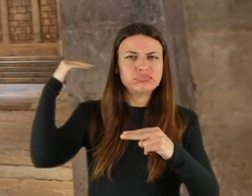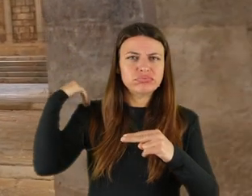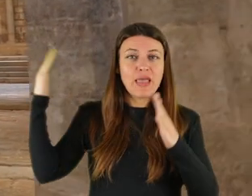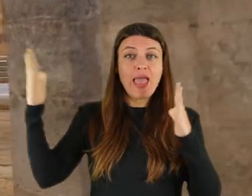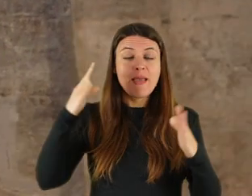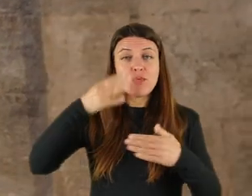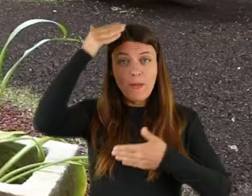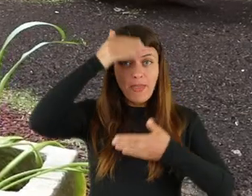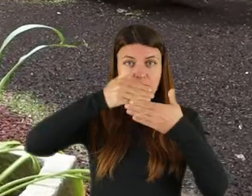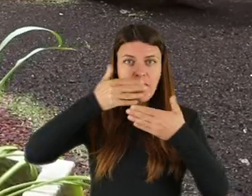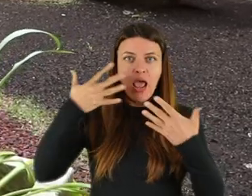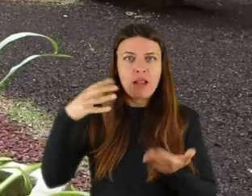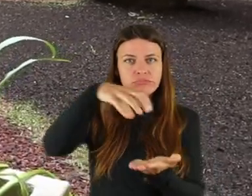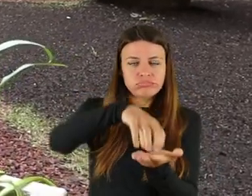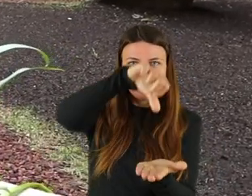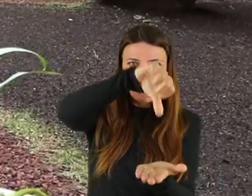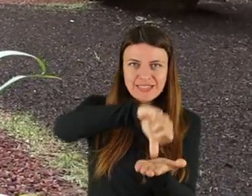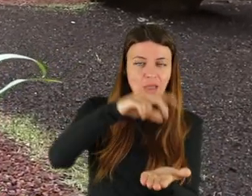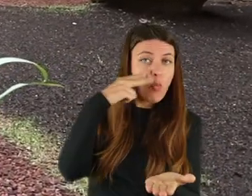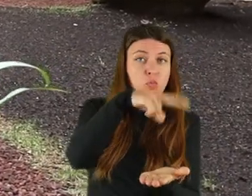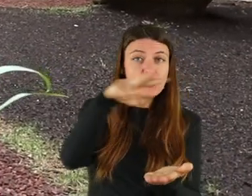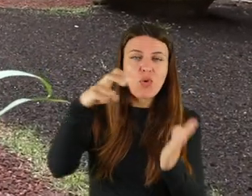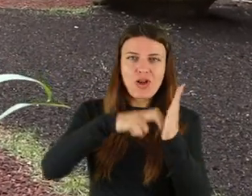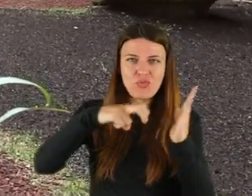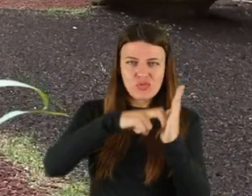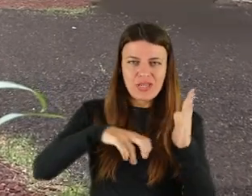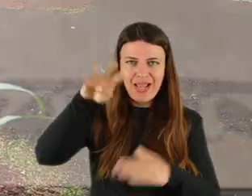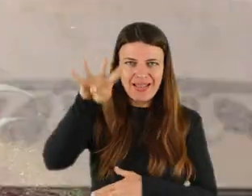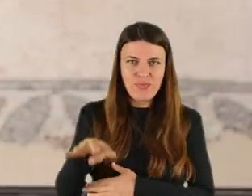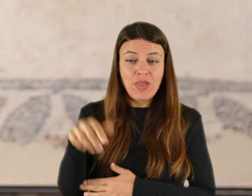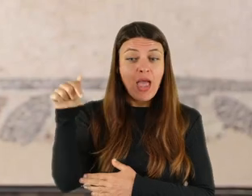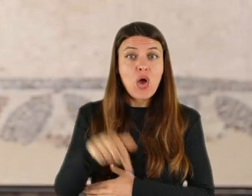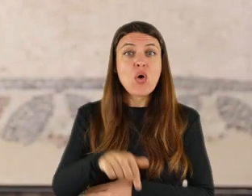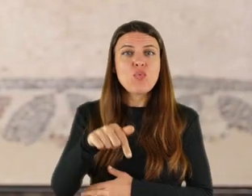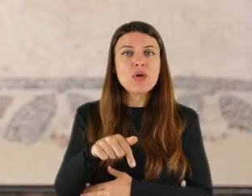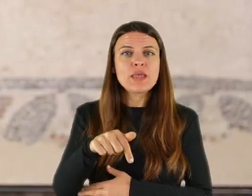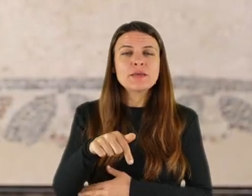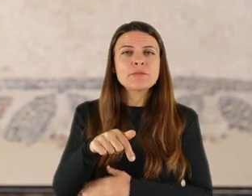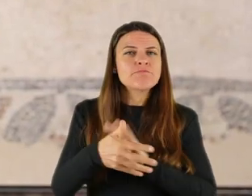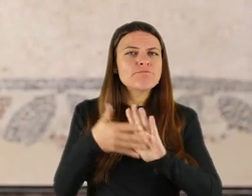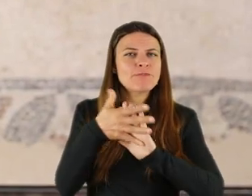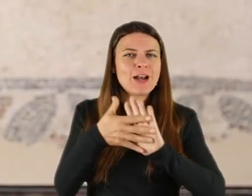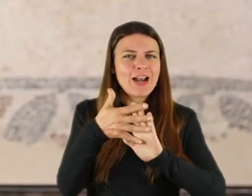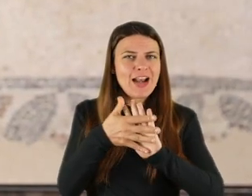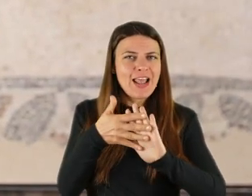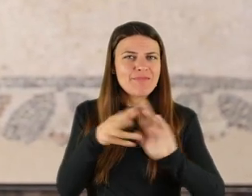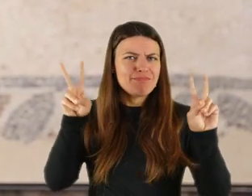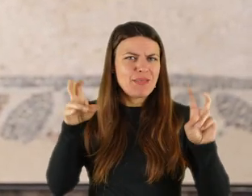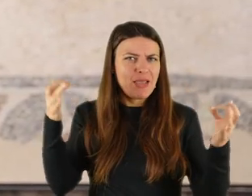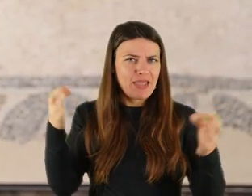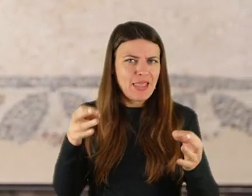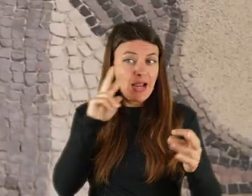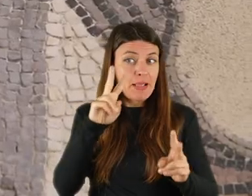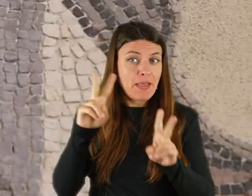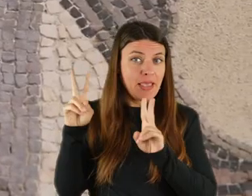dia és la seu a Girona del Museu d'Arqueologia de Catalunya. Avui, però, del que venim a parlar és d'això que tenim aquí al darrere,